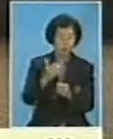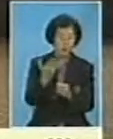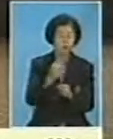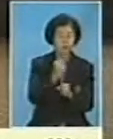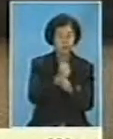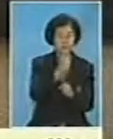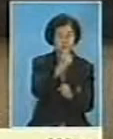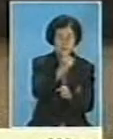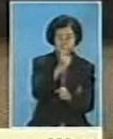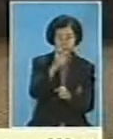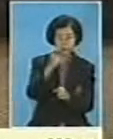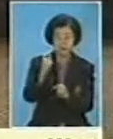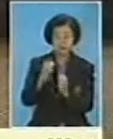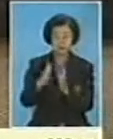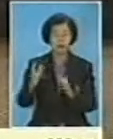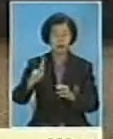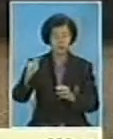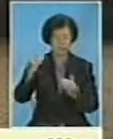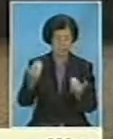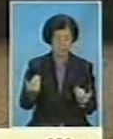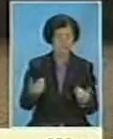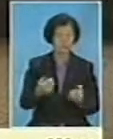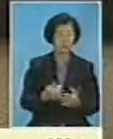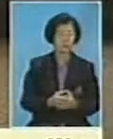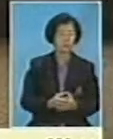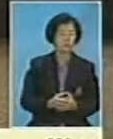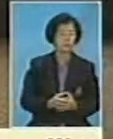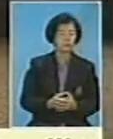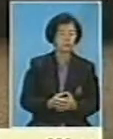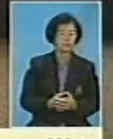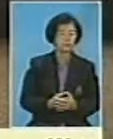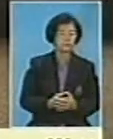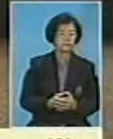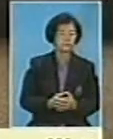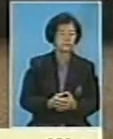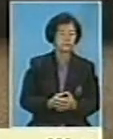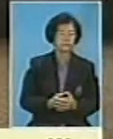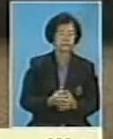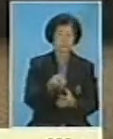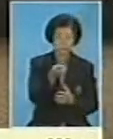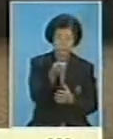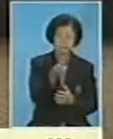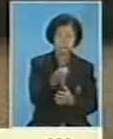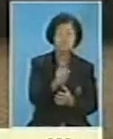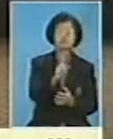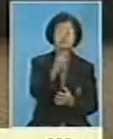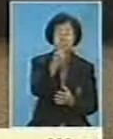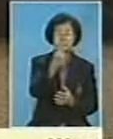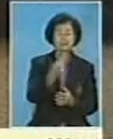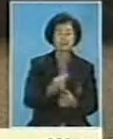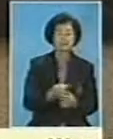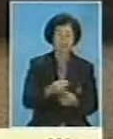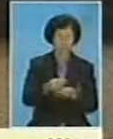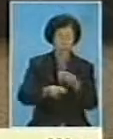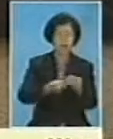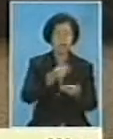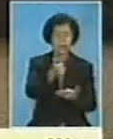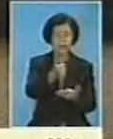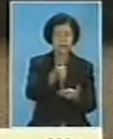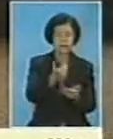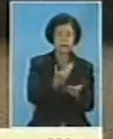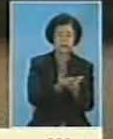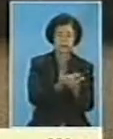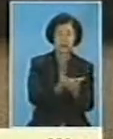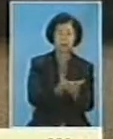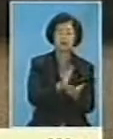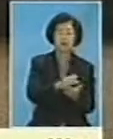ความเสียหายมากขึ้นยิ่งกว่านี้ส่วนข้าวใหม่ก็ขายได้ในราคาของ